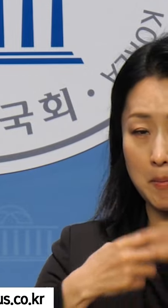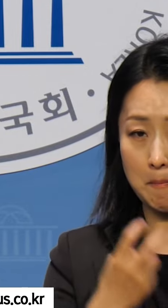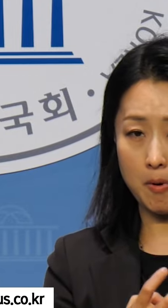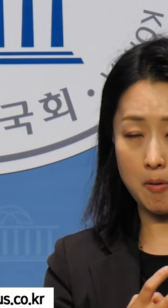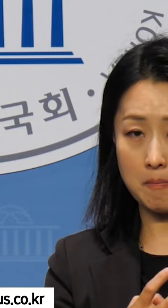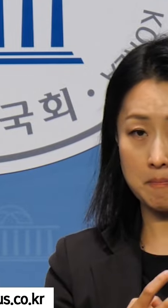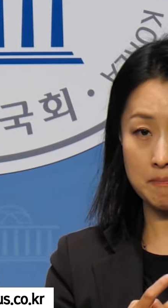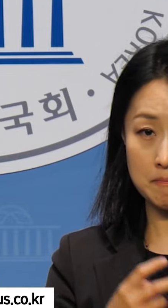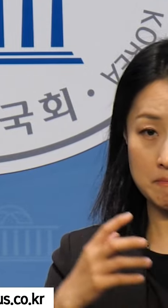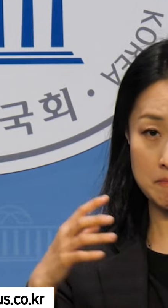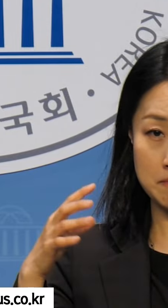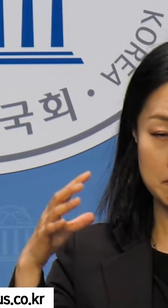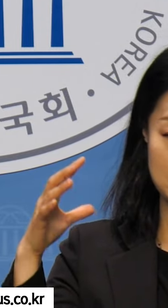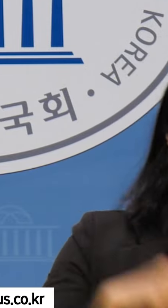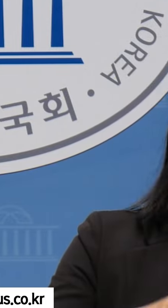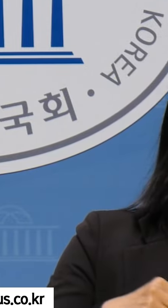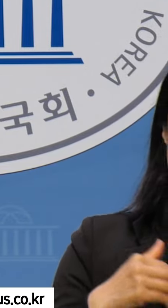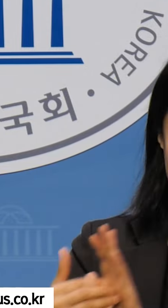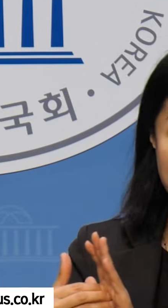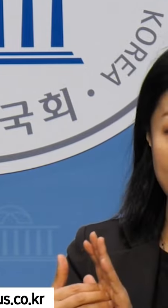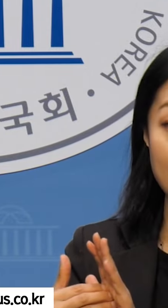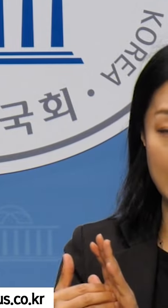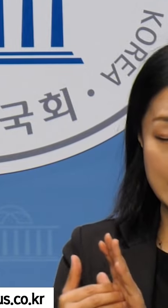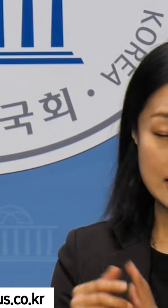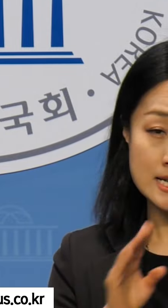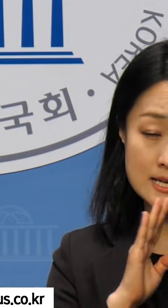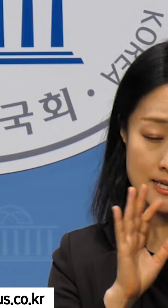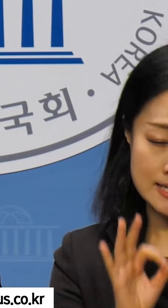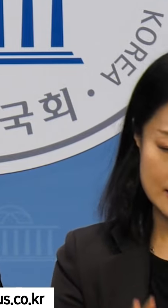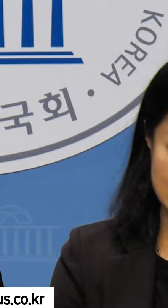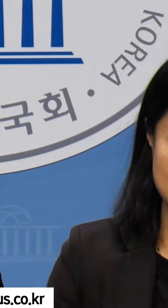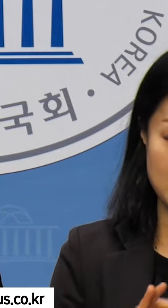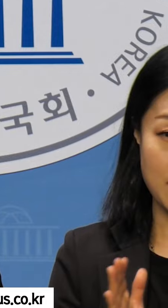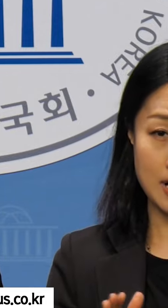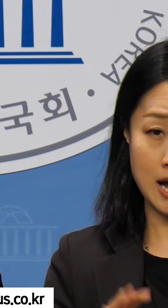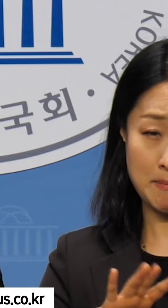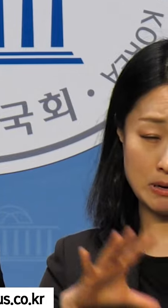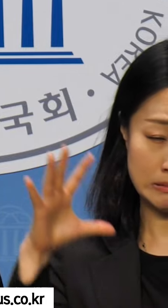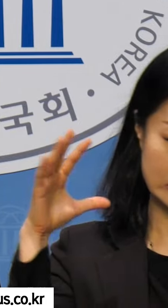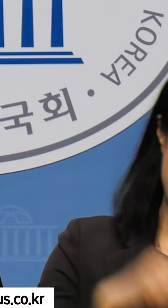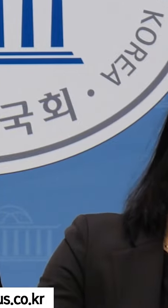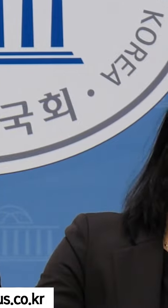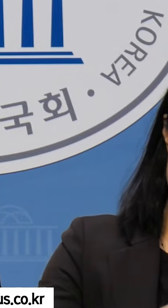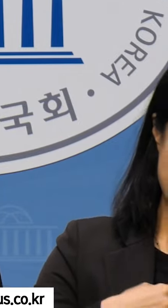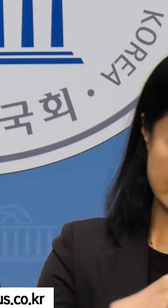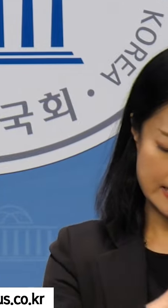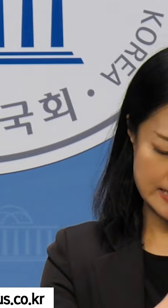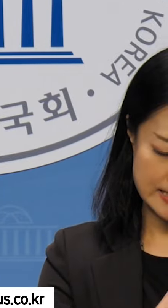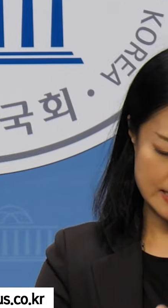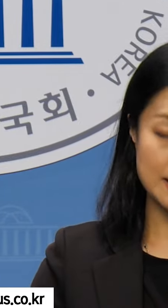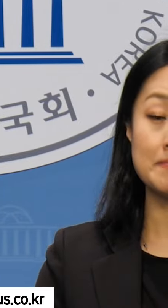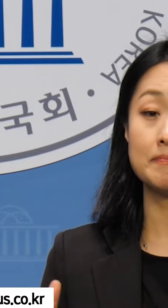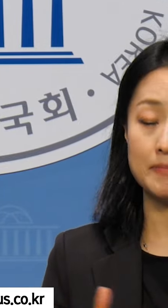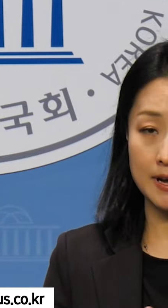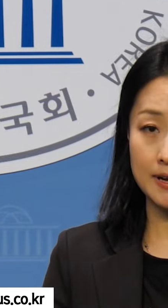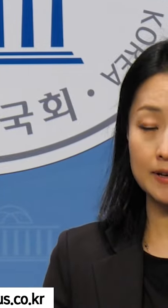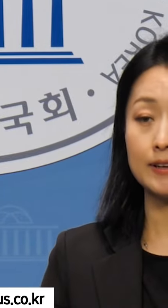벌였던 투쟁은 실패를 했고 그렇게 기나긴 10년의 언론 장악 한파를 고스란히 맞아야